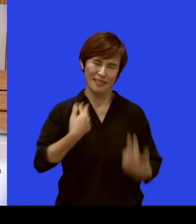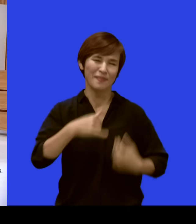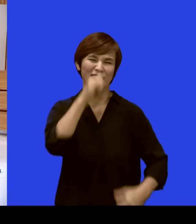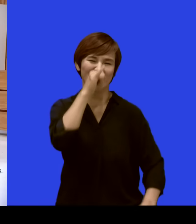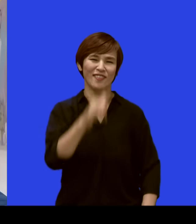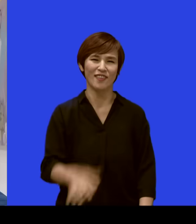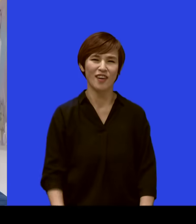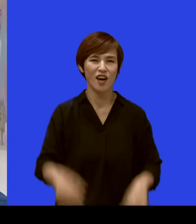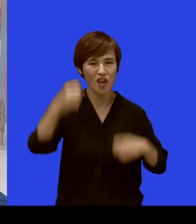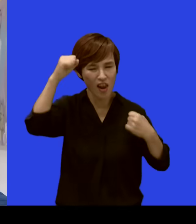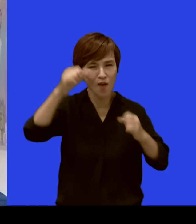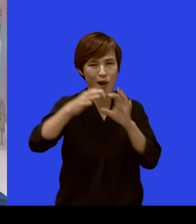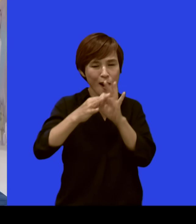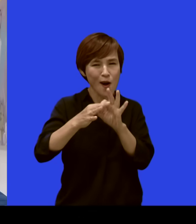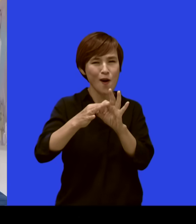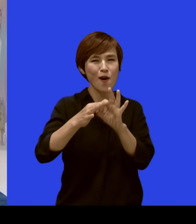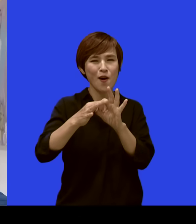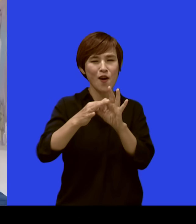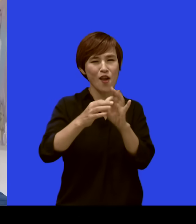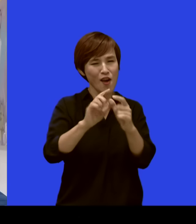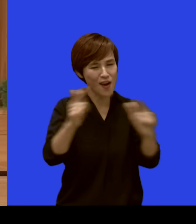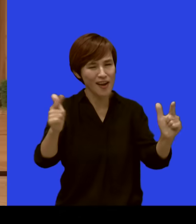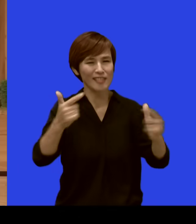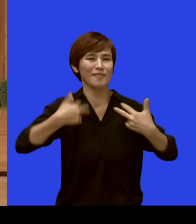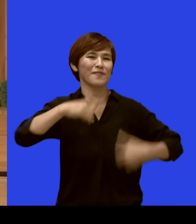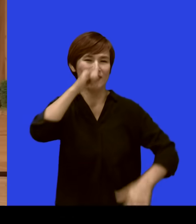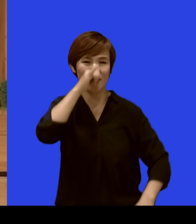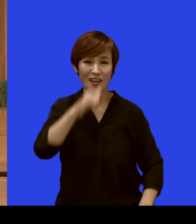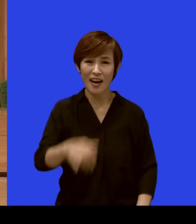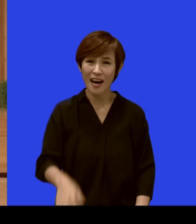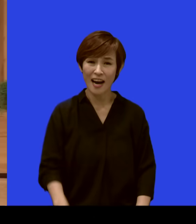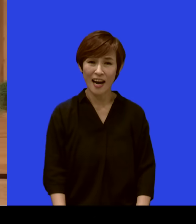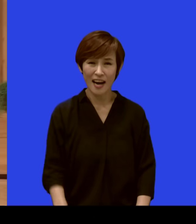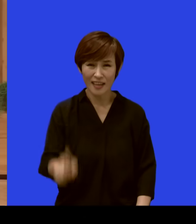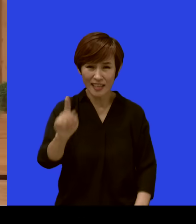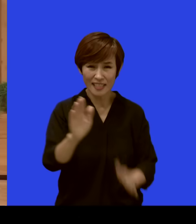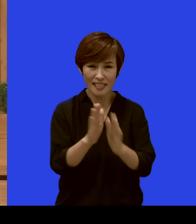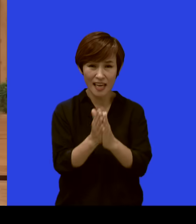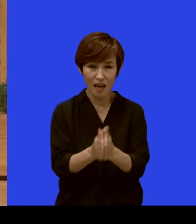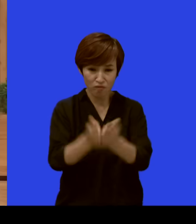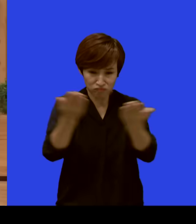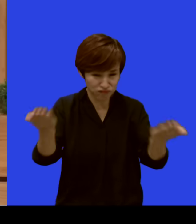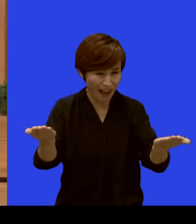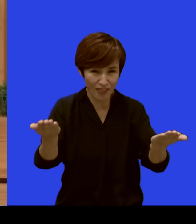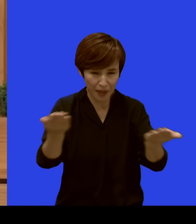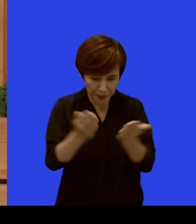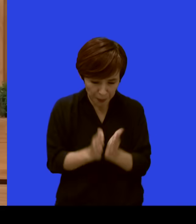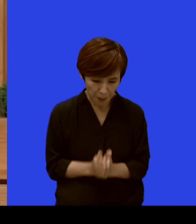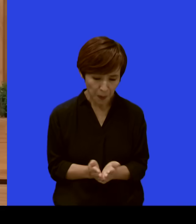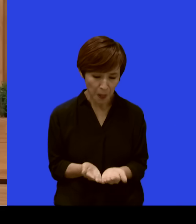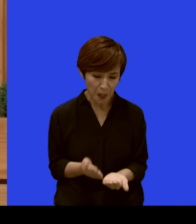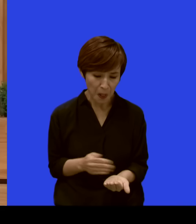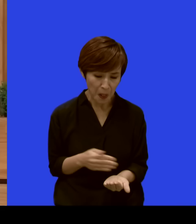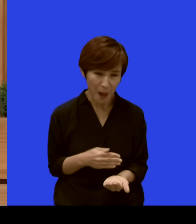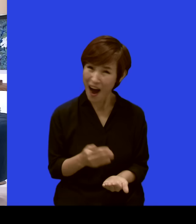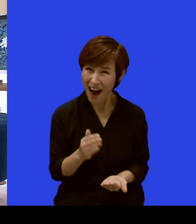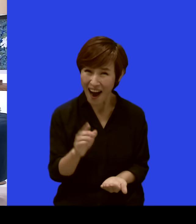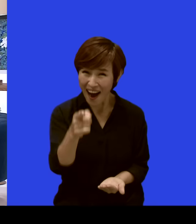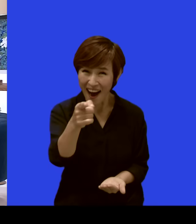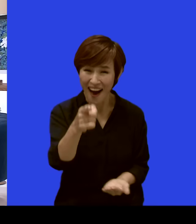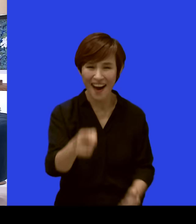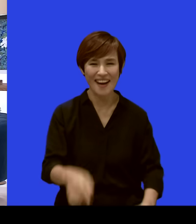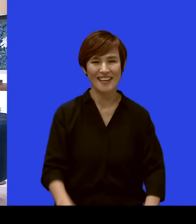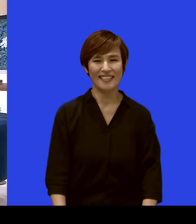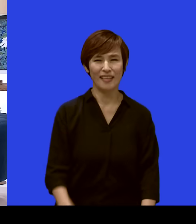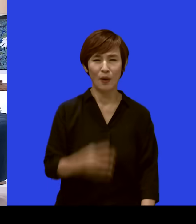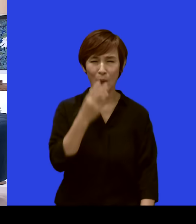반전에 반전에. 그다음에 뭐 주간 경향, 뭐 레이드 경향 이런 거. 잠깐만요. 그런 책은 이렇게 보는 책이잖아요. 이렇게 테이블 위에서 보는 책이 아니라 밑으로 보는 책이죠.